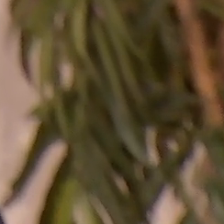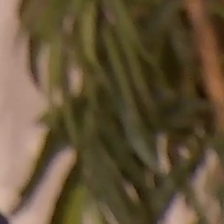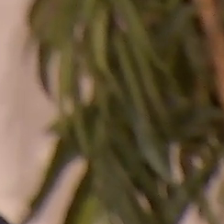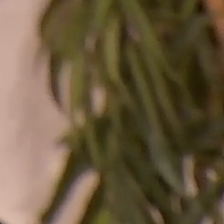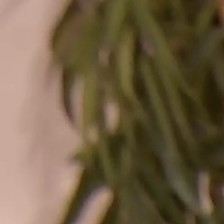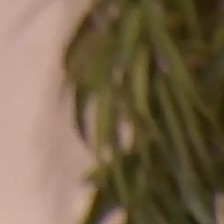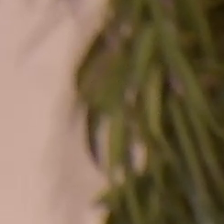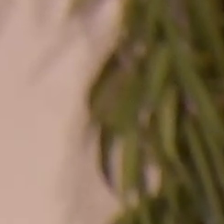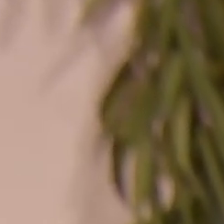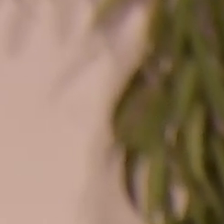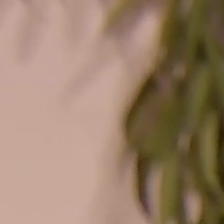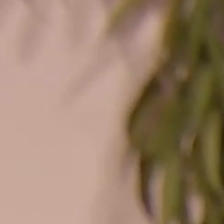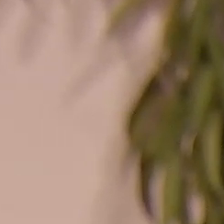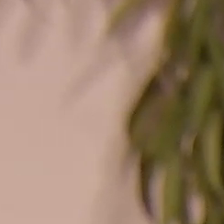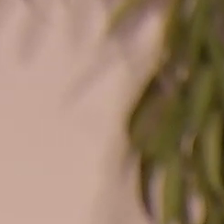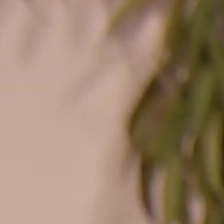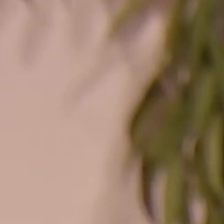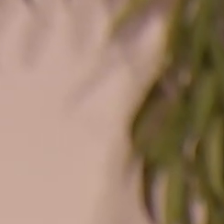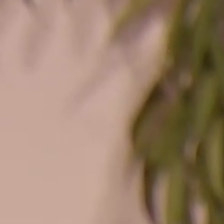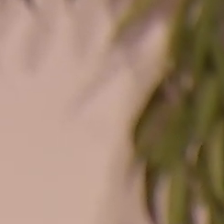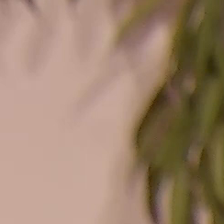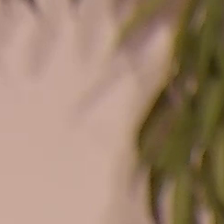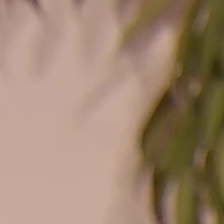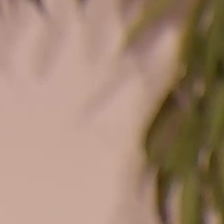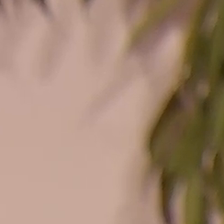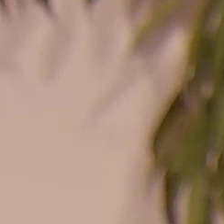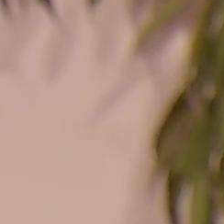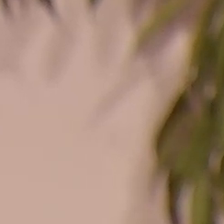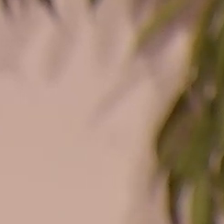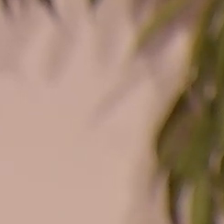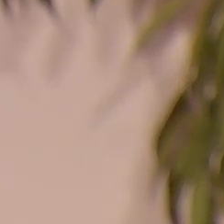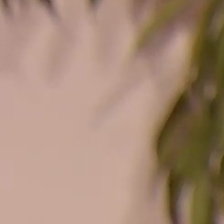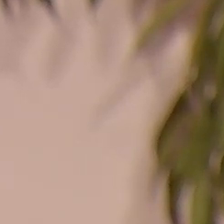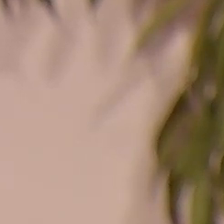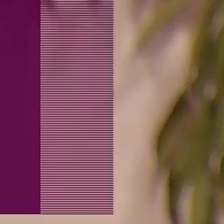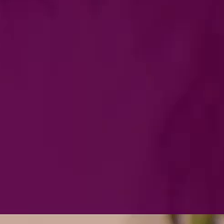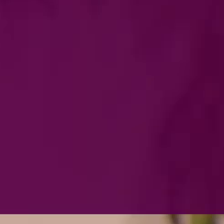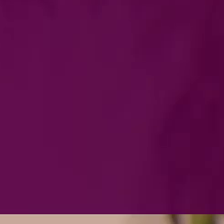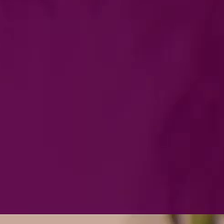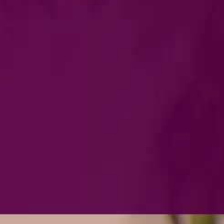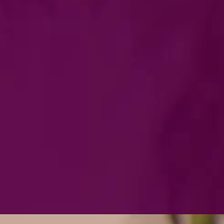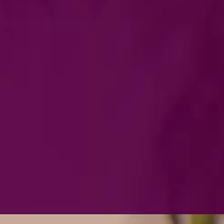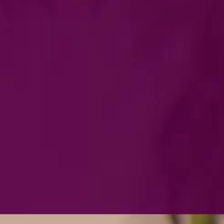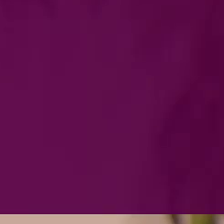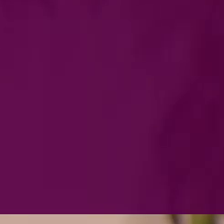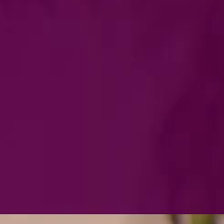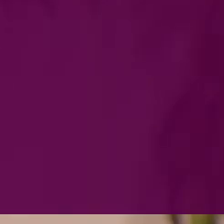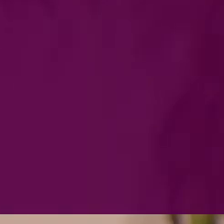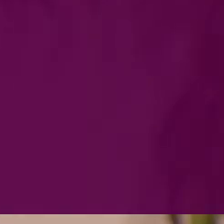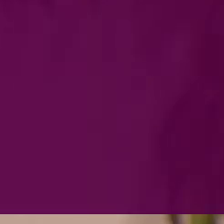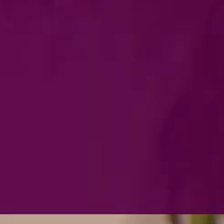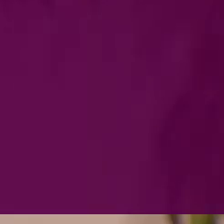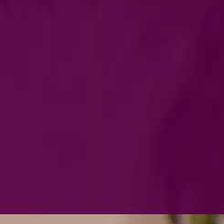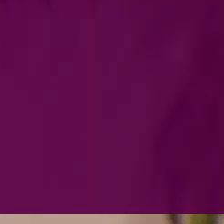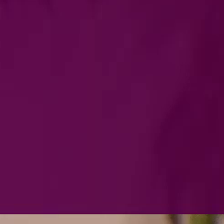Lebens. Willkommen in Norddeutschland, dem nördlichsten Norddeutschland, das Deutschlands Norden zu bieten hat. Eure Stundenpläne werden hier von